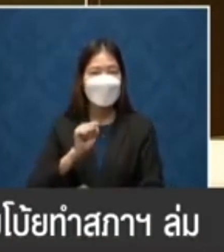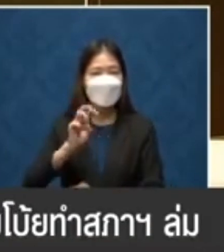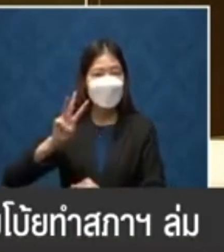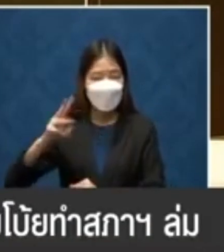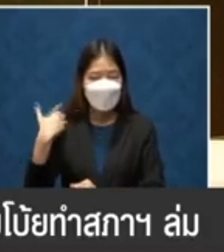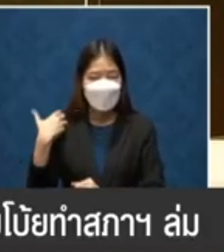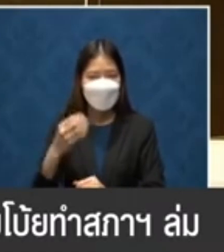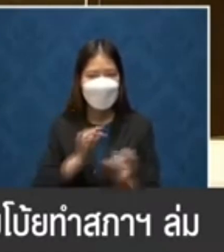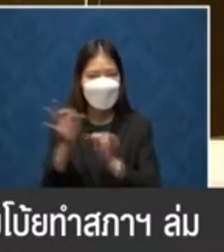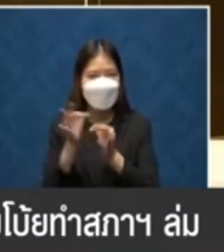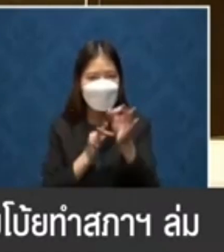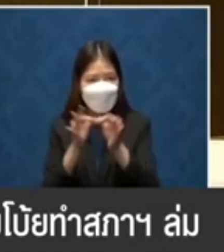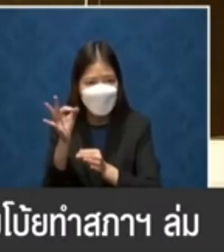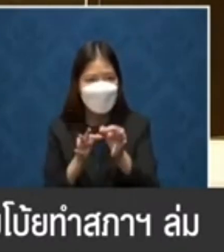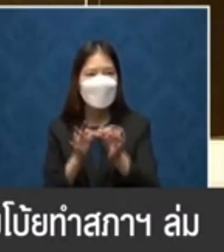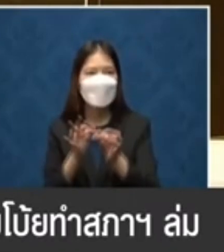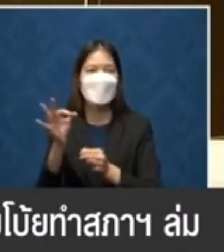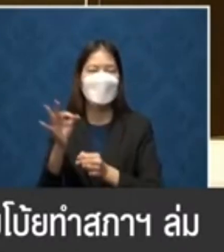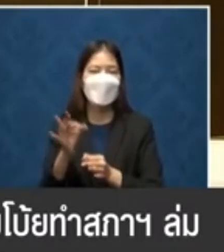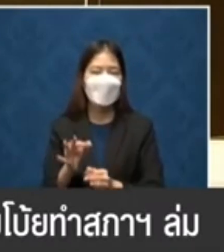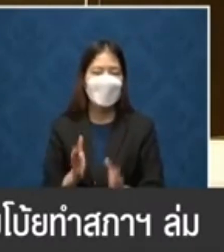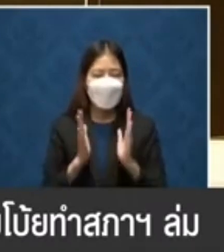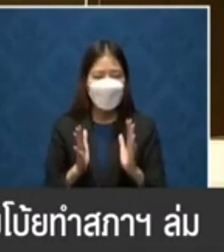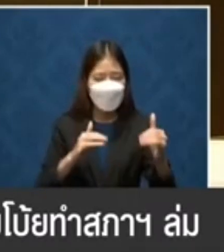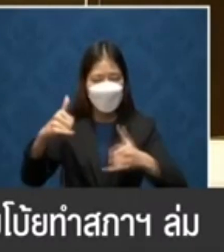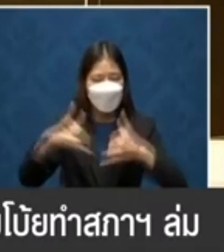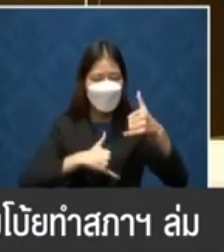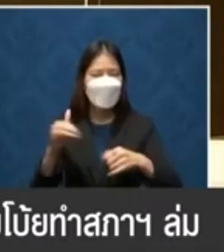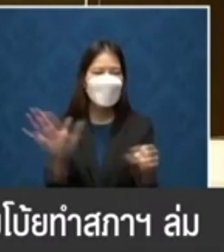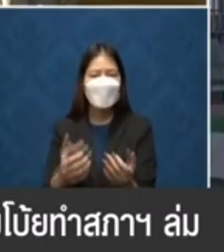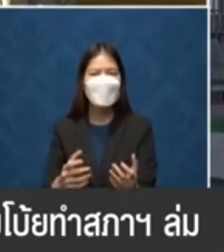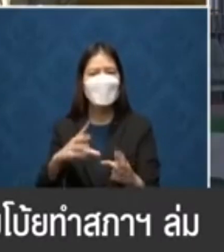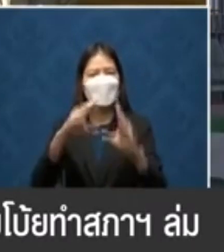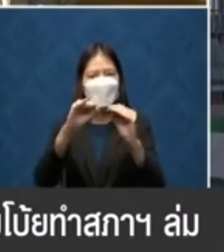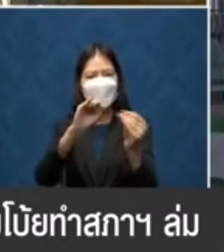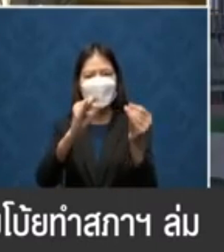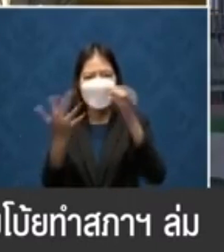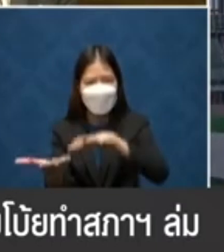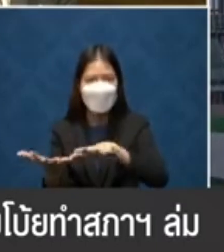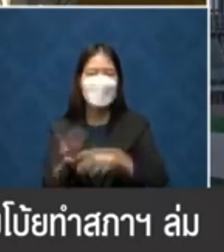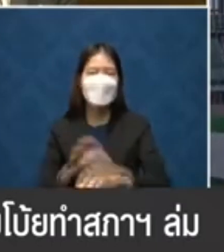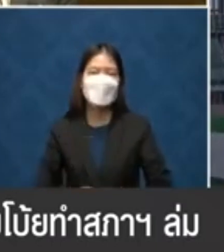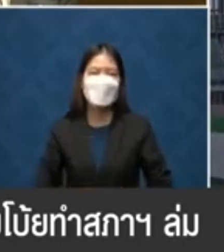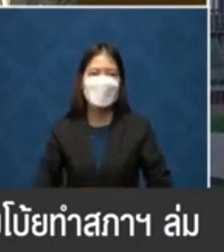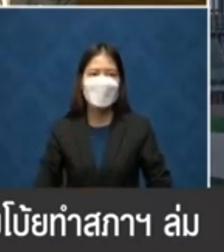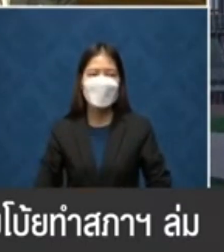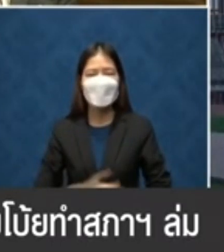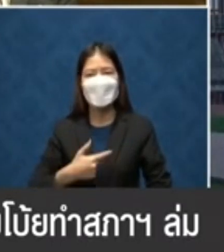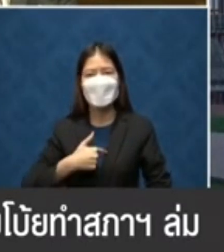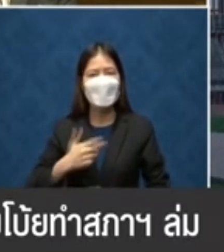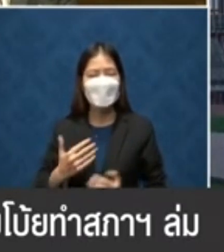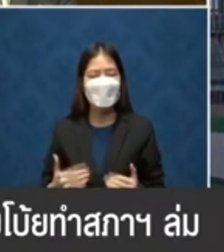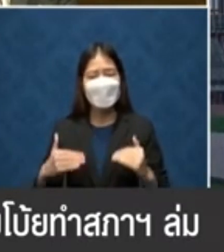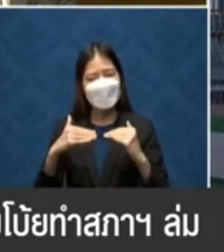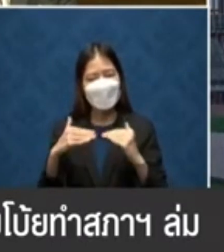สู่ระเบียบวาระนายจะเด็ดอินทร์สว่างสว.ลุกขึ้นอภิปรายปัญหาสภาล่มพระองค์ประชุมไม่ครบเขาบอกว่าเขาไม่มี